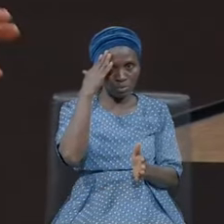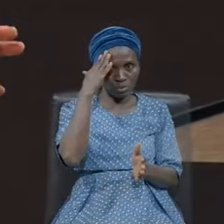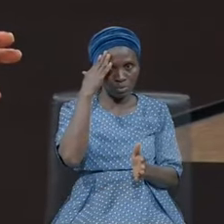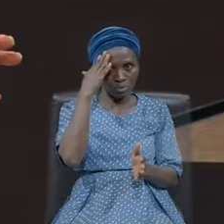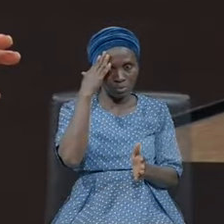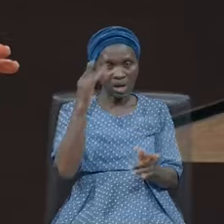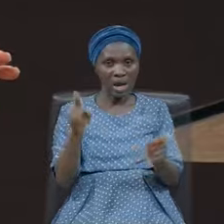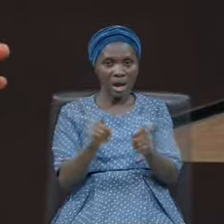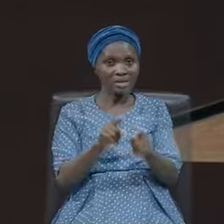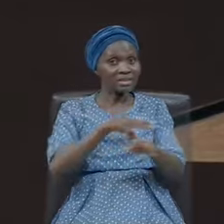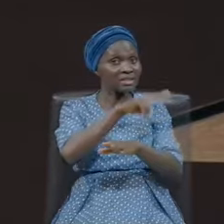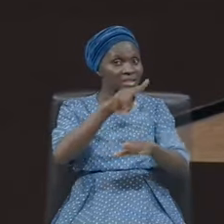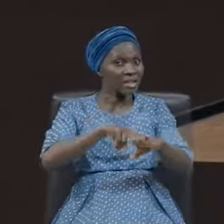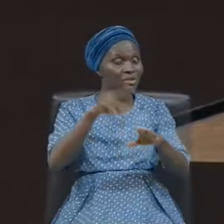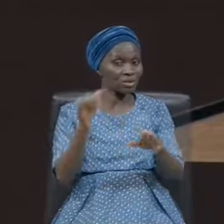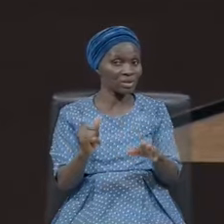ceux qui connaissent,